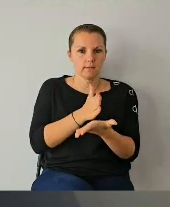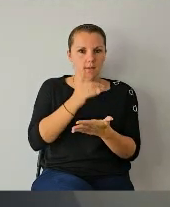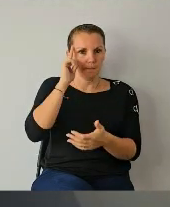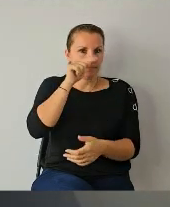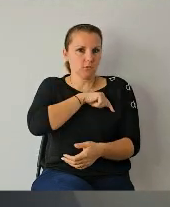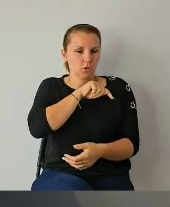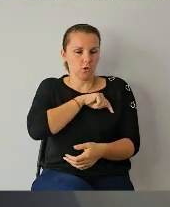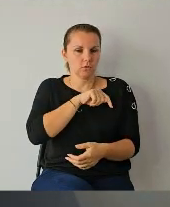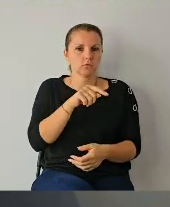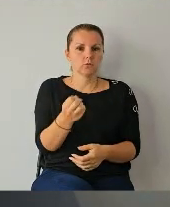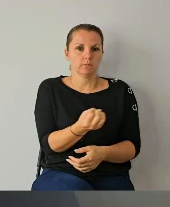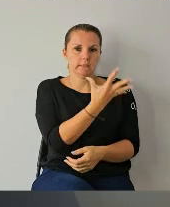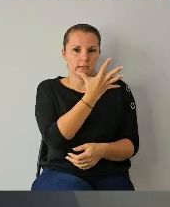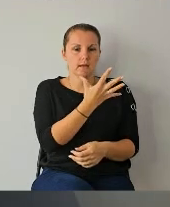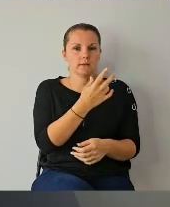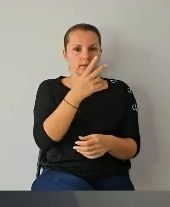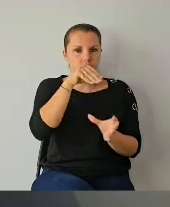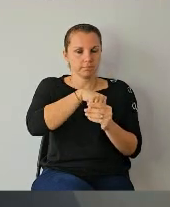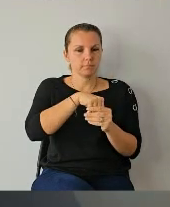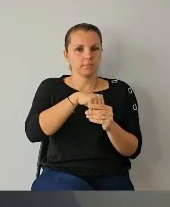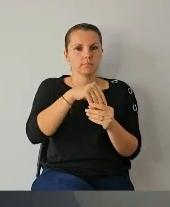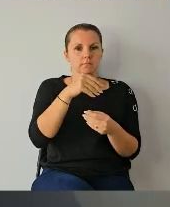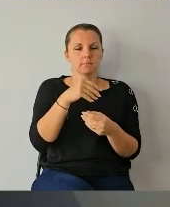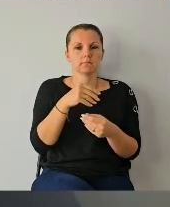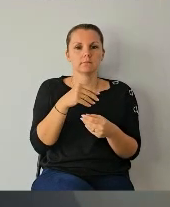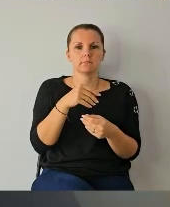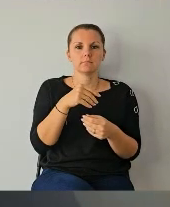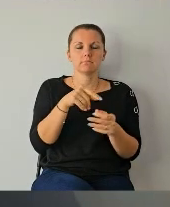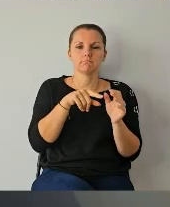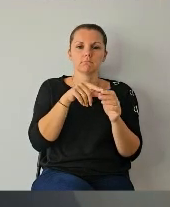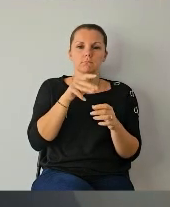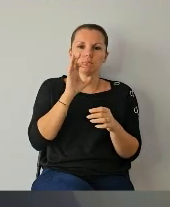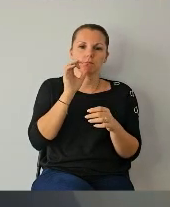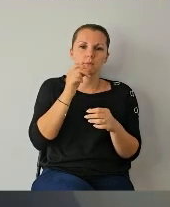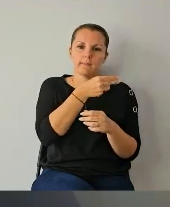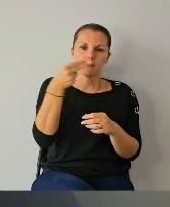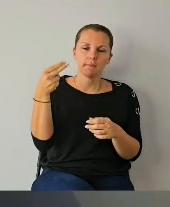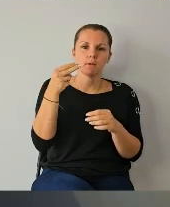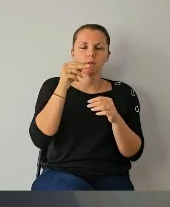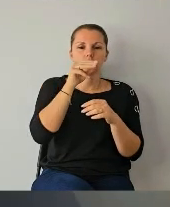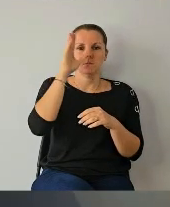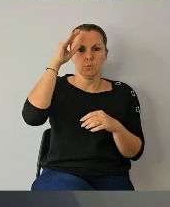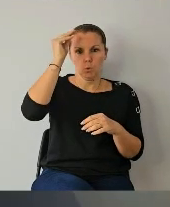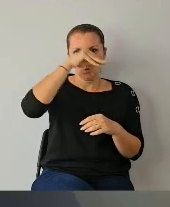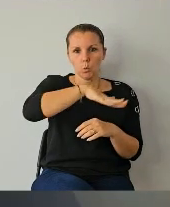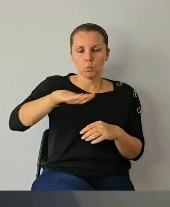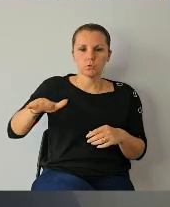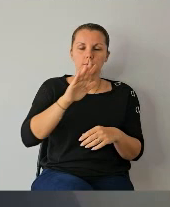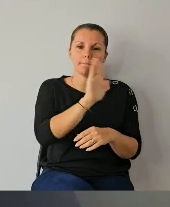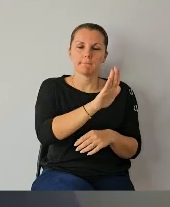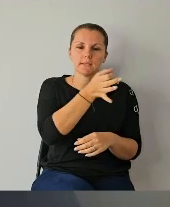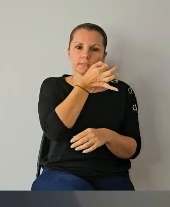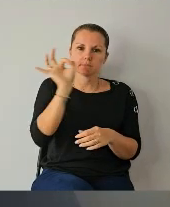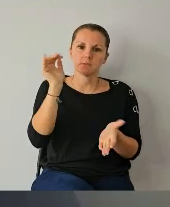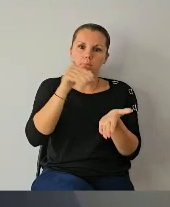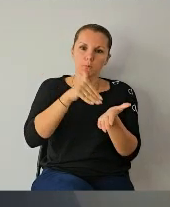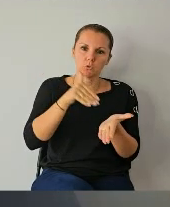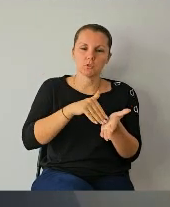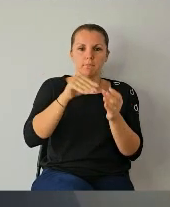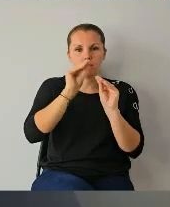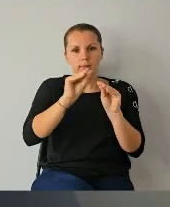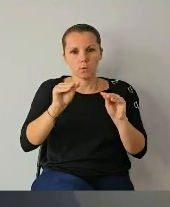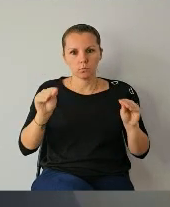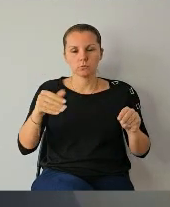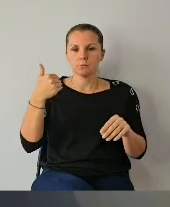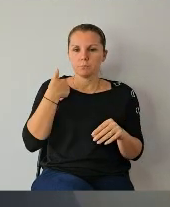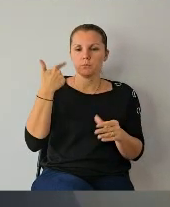slajdzie są zawarte informacje dotyczące uczniów ze specjalnymi potrzebami edukacyjnymi, które miało miejsce w